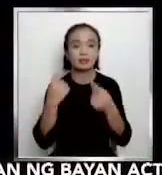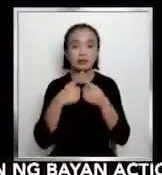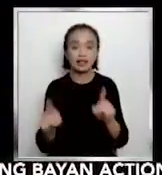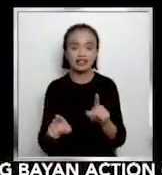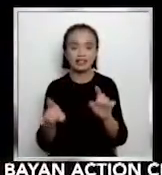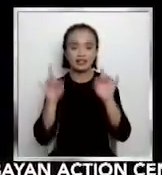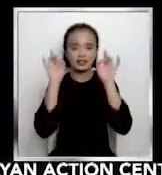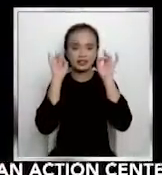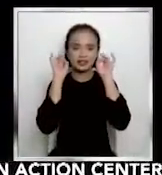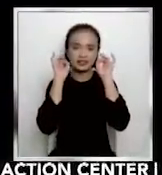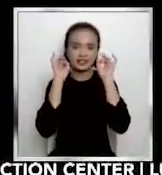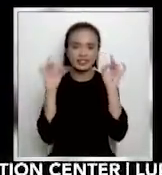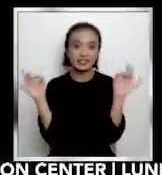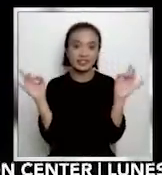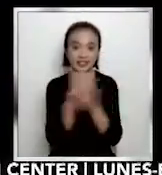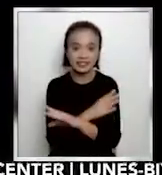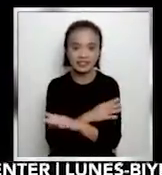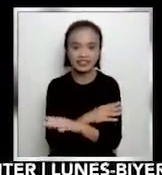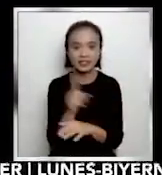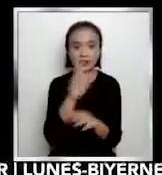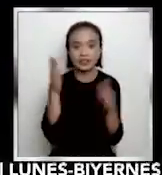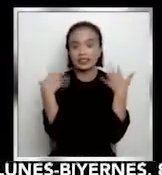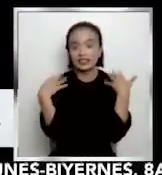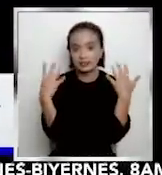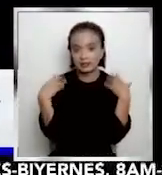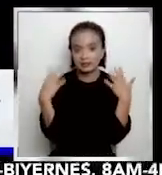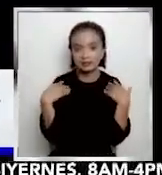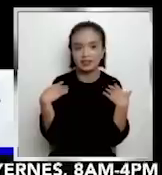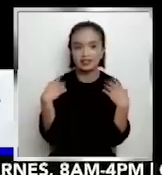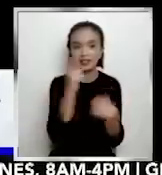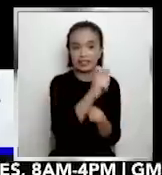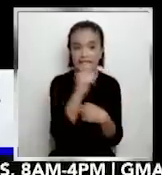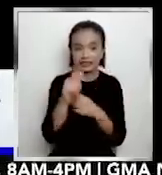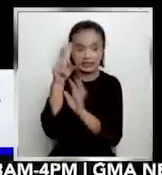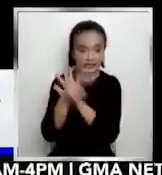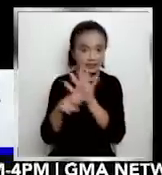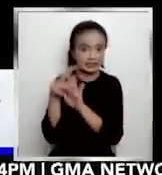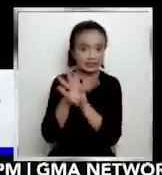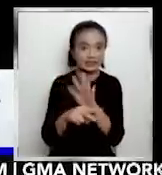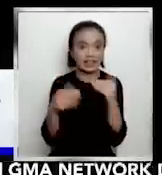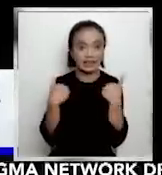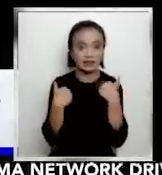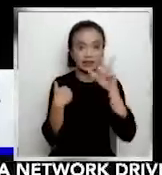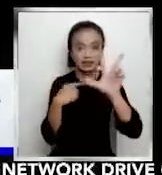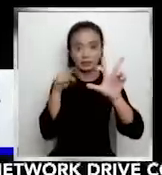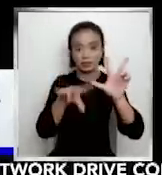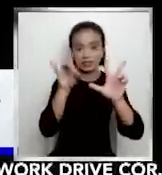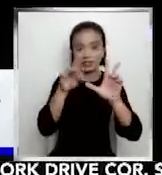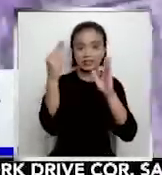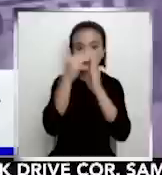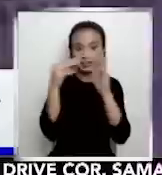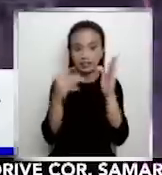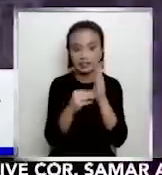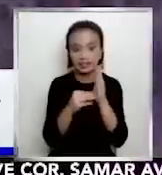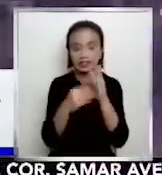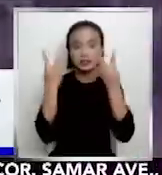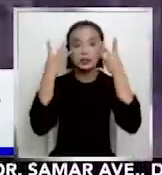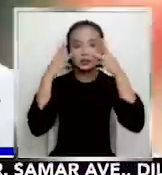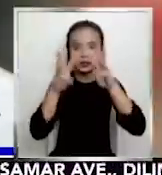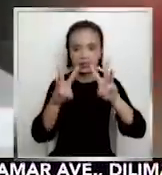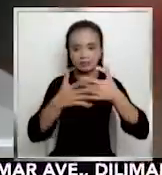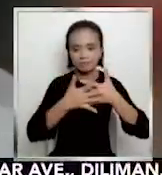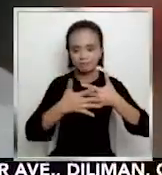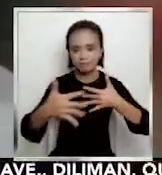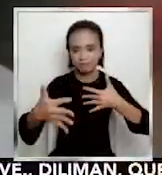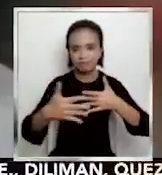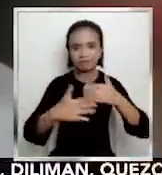Ginoo ang nakakakilig na TikTok video na ito na may 3.8 million views na and counting. Sa huling dalawang gabi